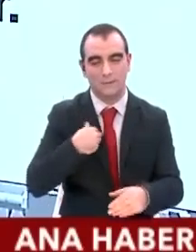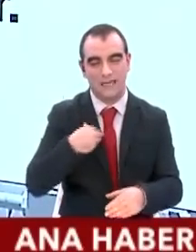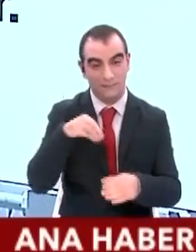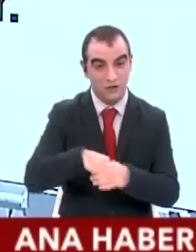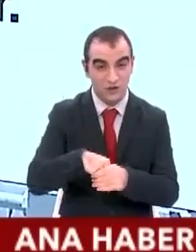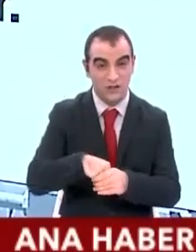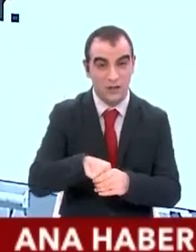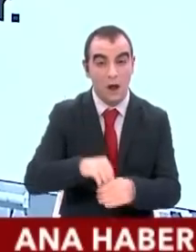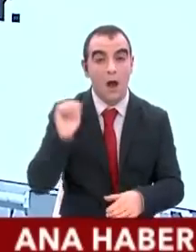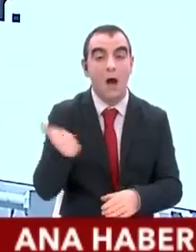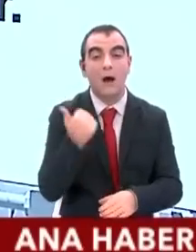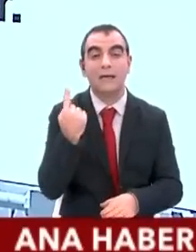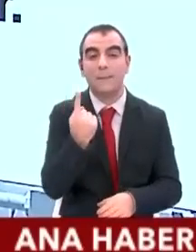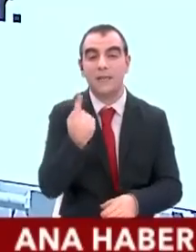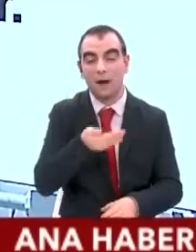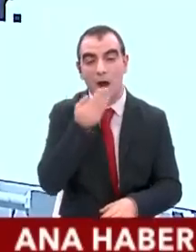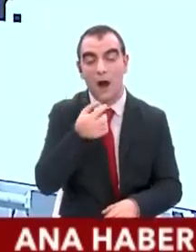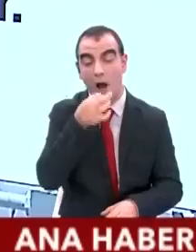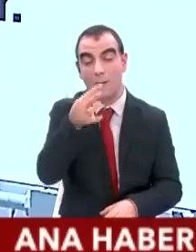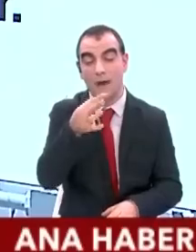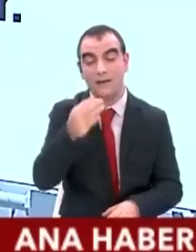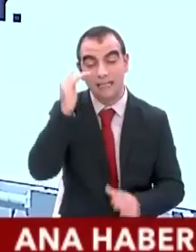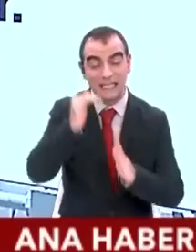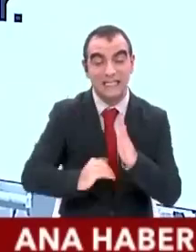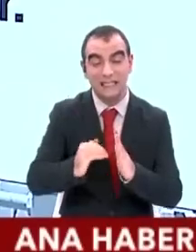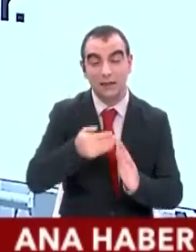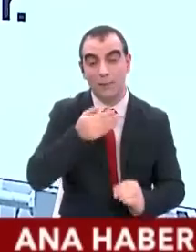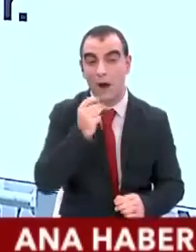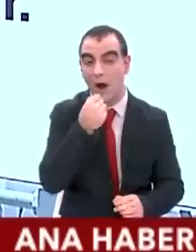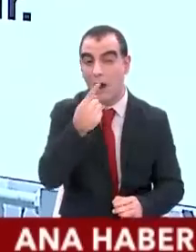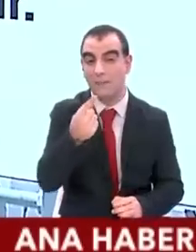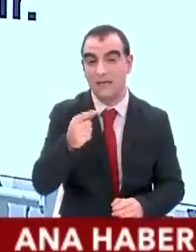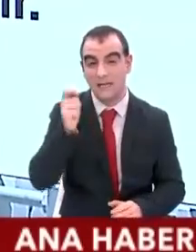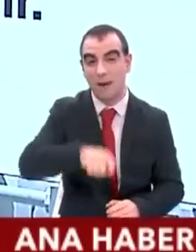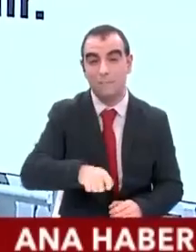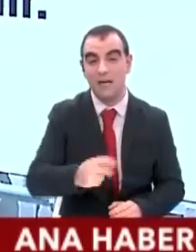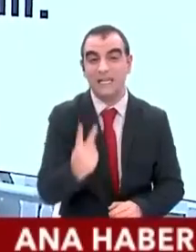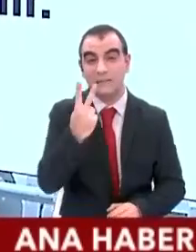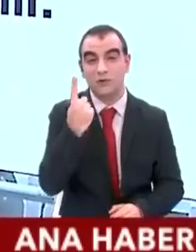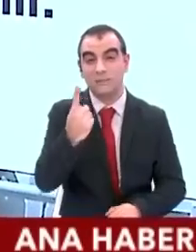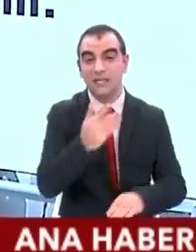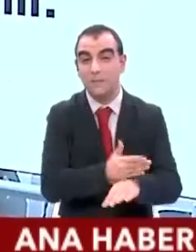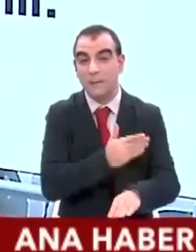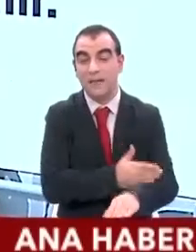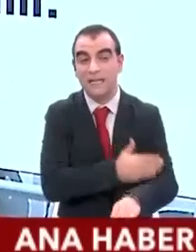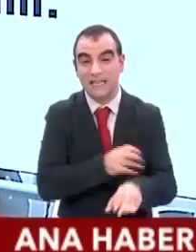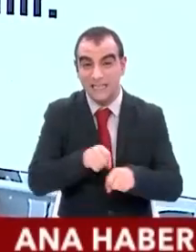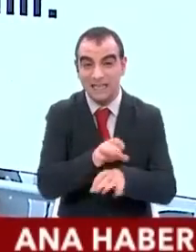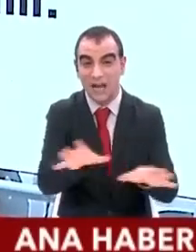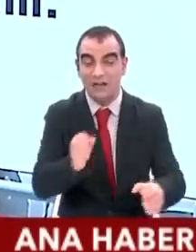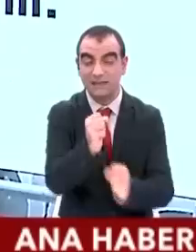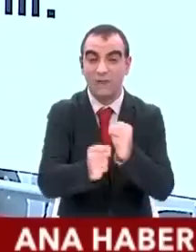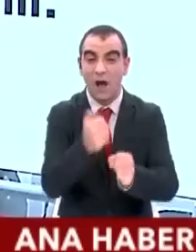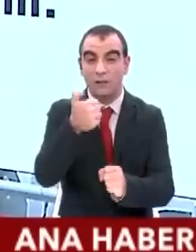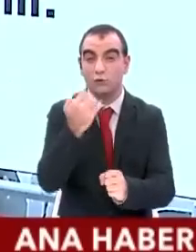için de harika bir haber indirim haberi yapmak ama 71 şehrin gaz dağıtın firmalarına 64